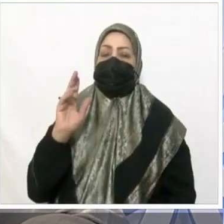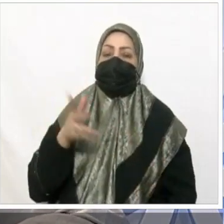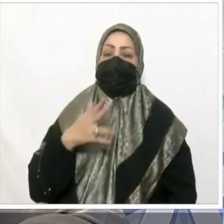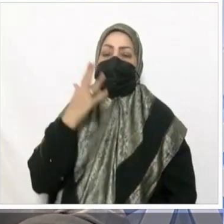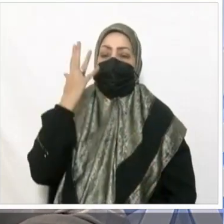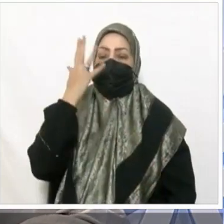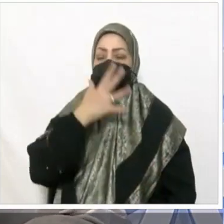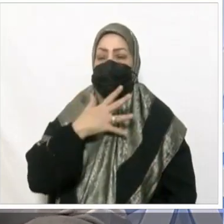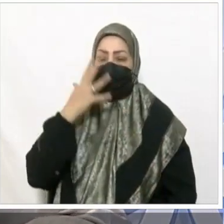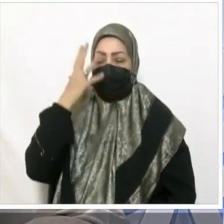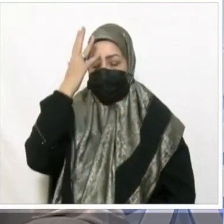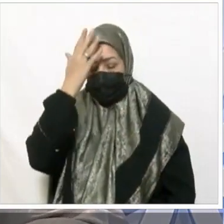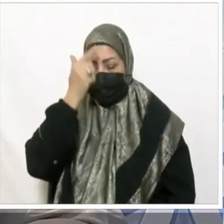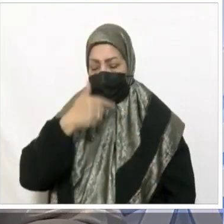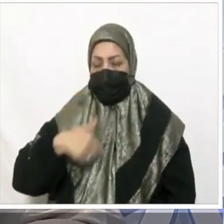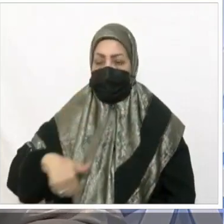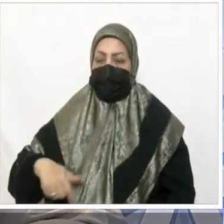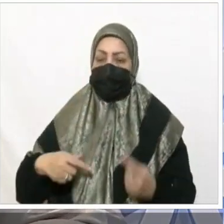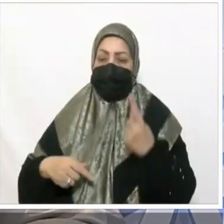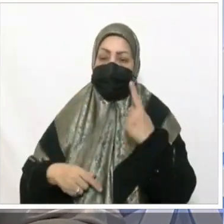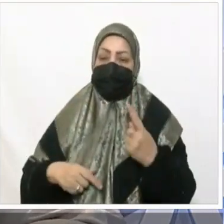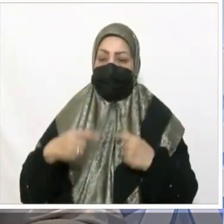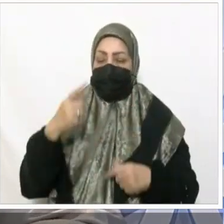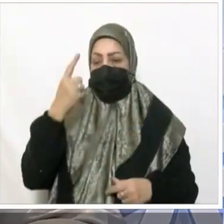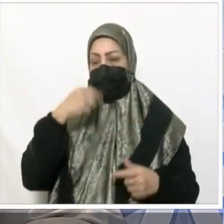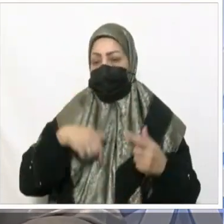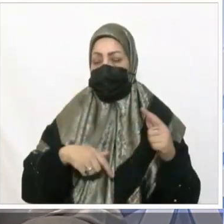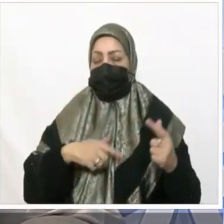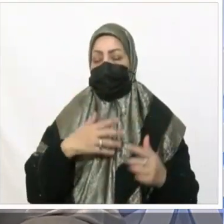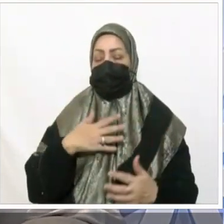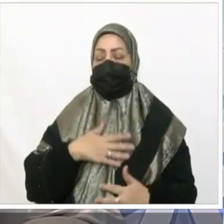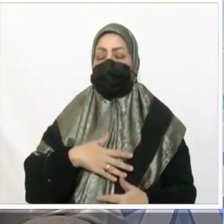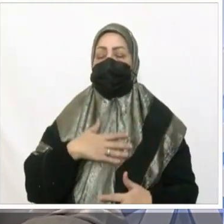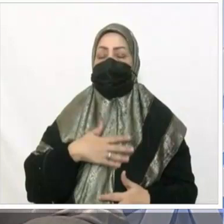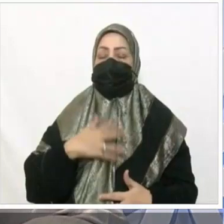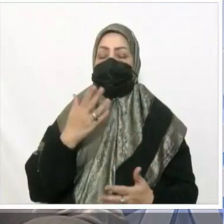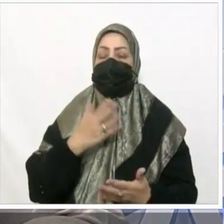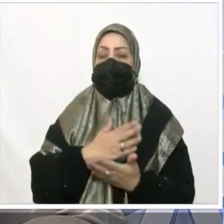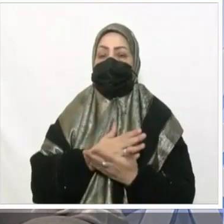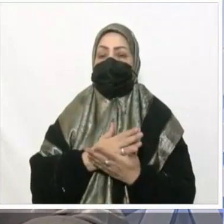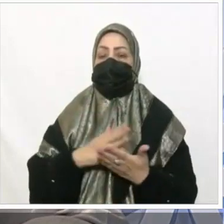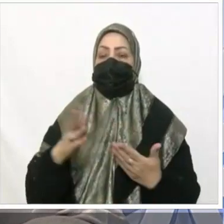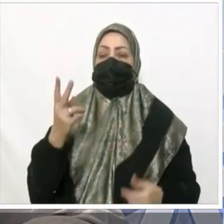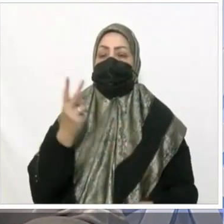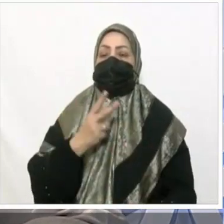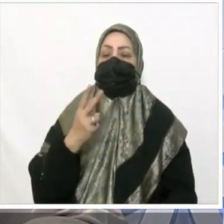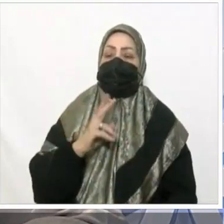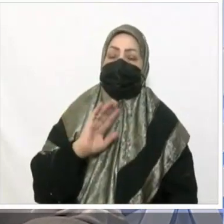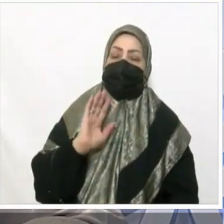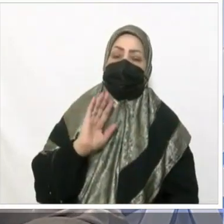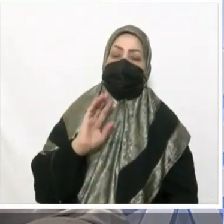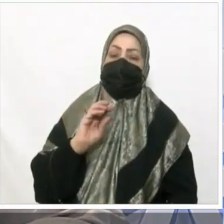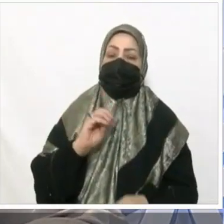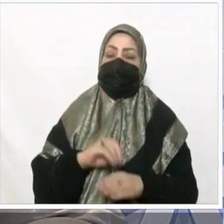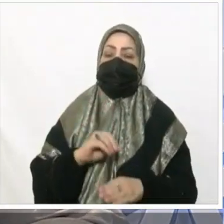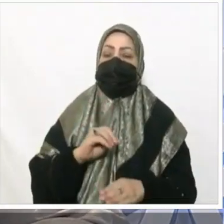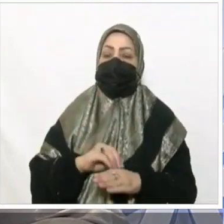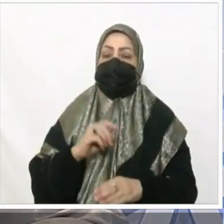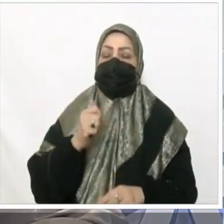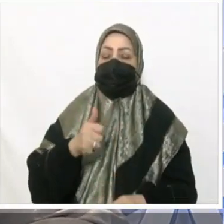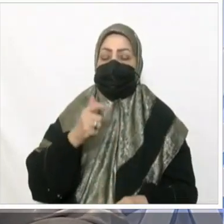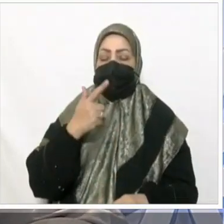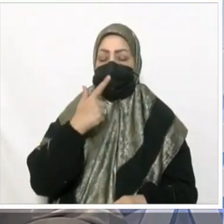وكما ذكرت هذا كلام مسؤول عنه، هم يحاربون المذهب المالكي المستقر في بلادهم. غاية